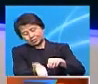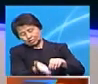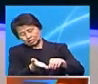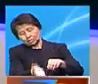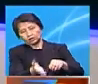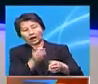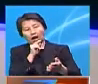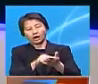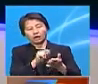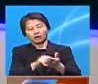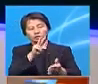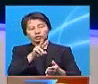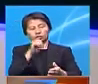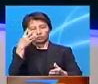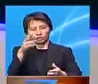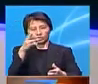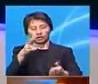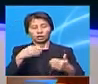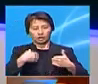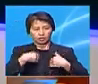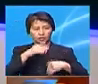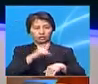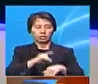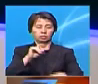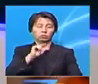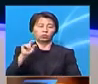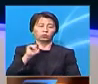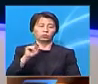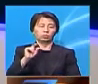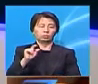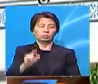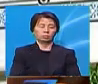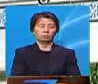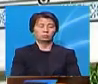Toyiban 2016 yang diadakan di Gombak.